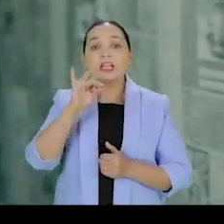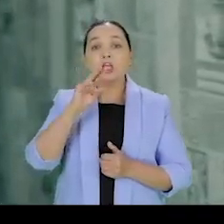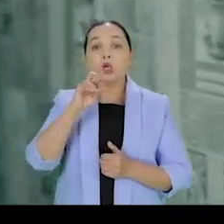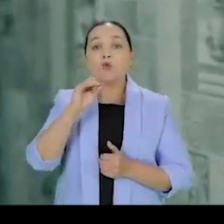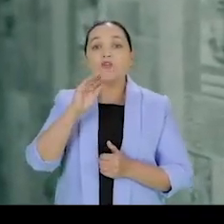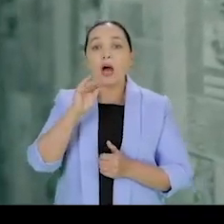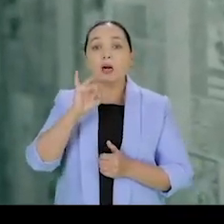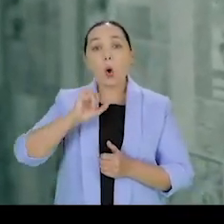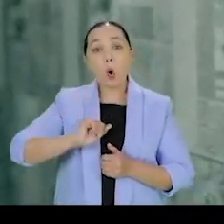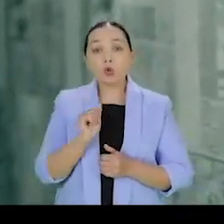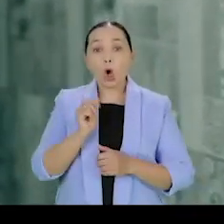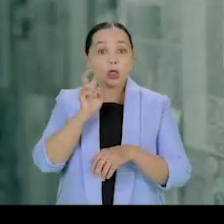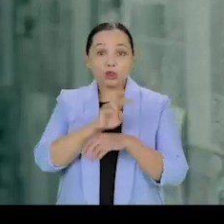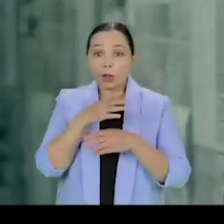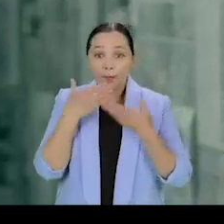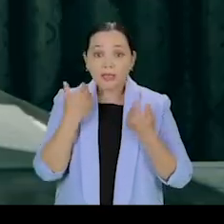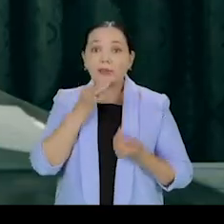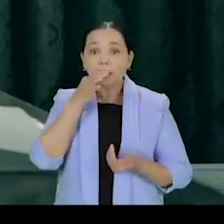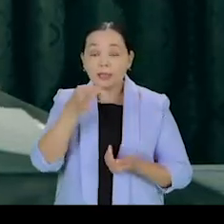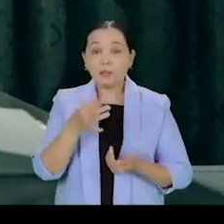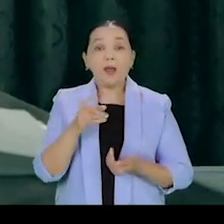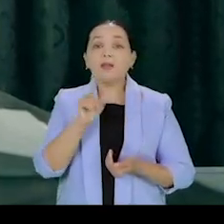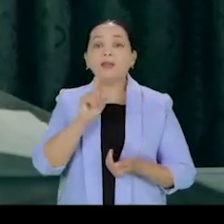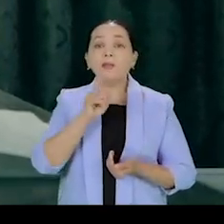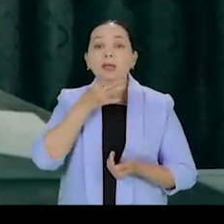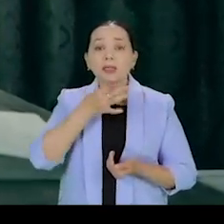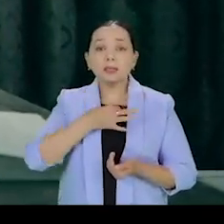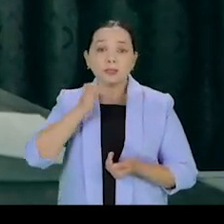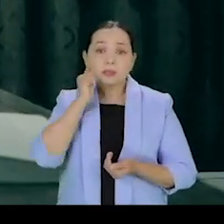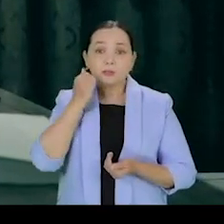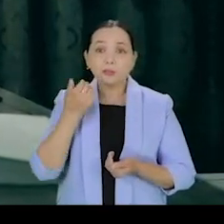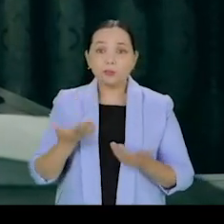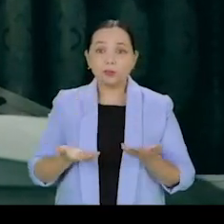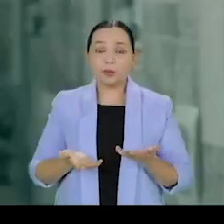Nilufar ortağın çıkmadı mı, Diman? Ne deyisiz buve?